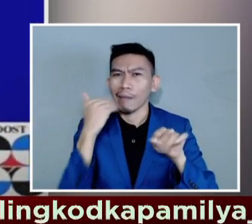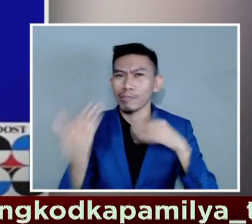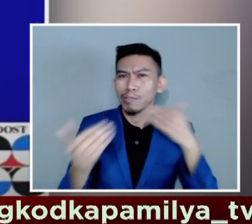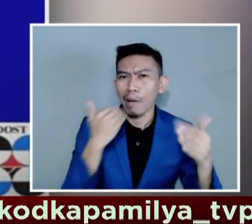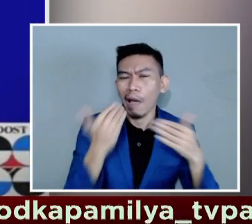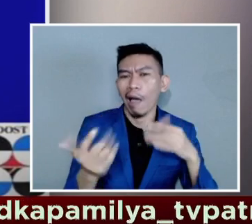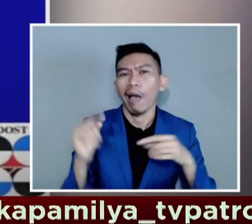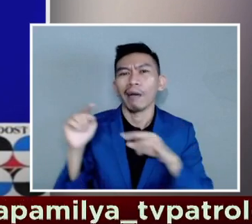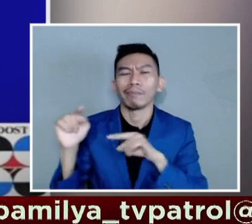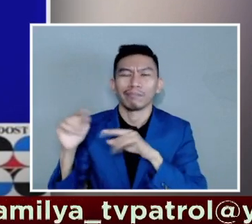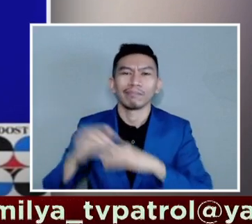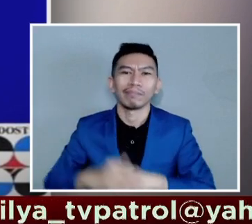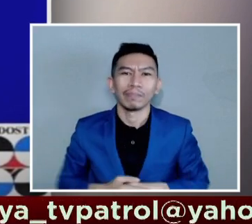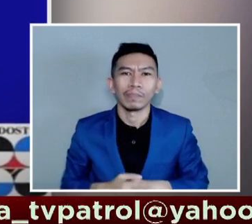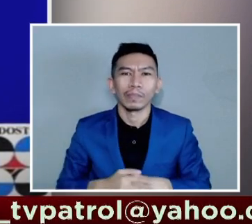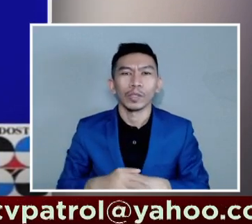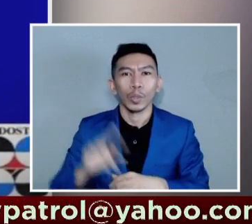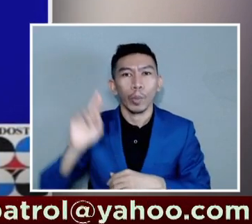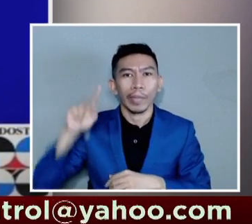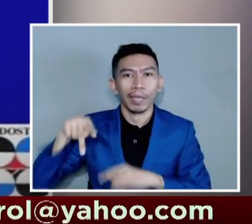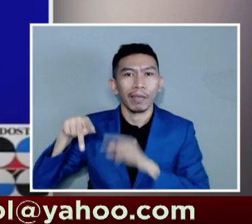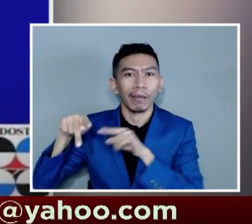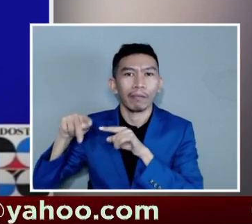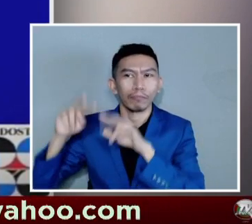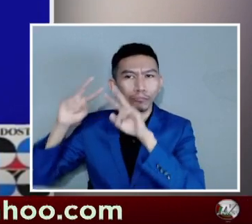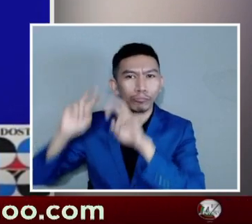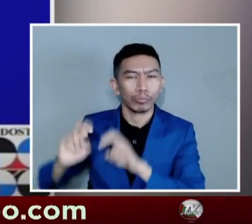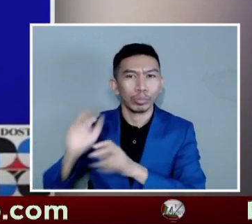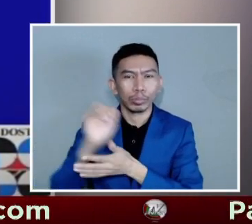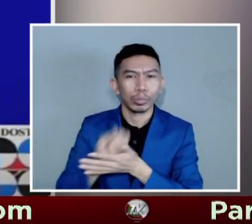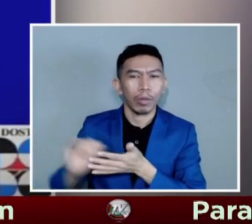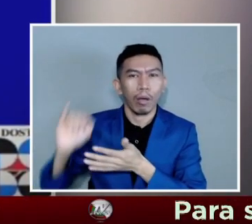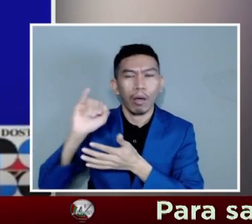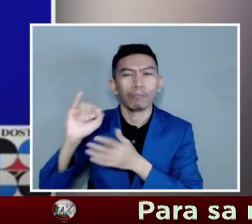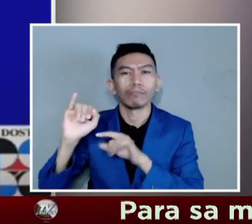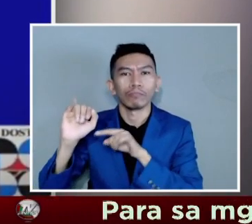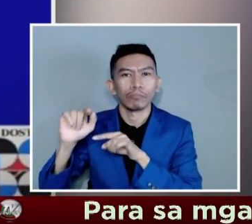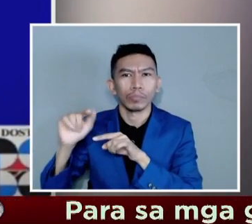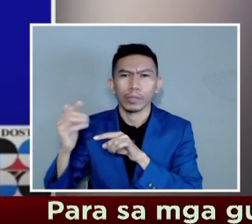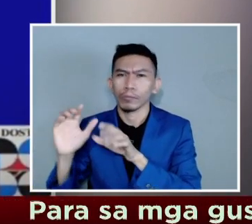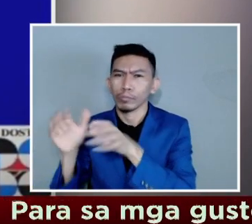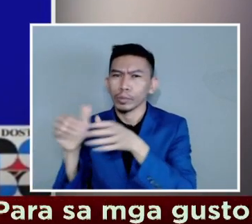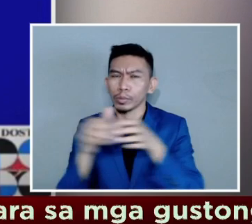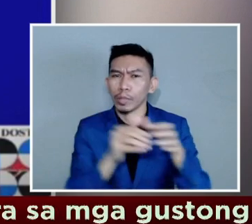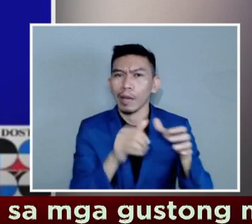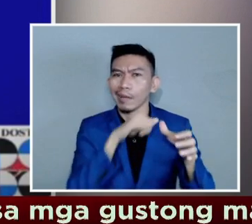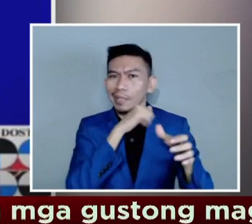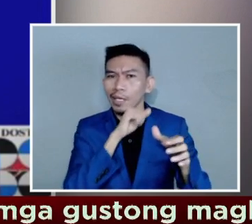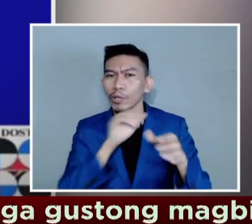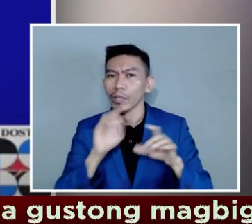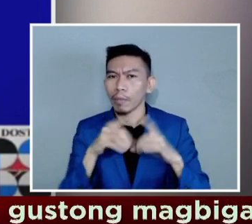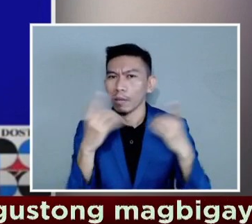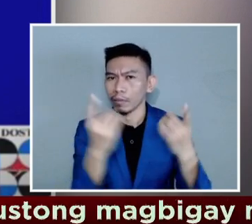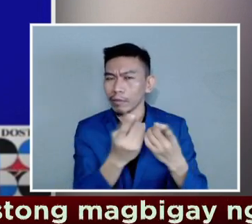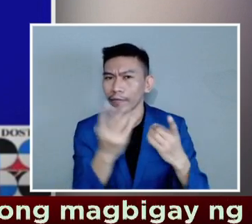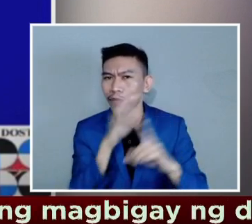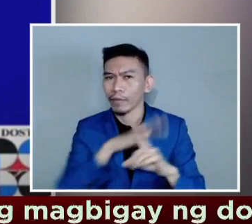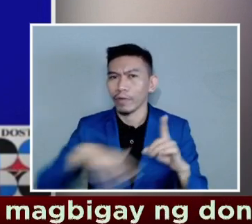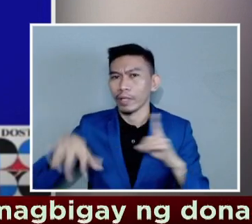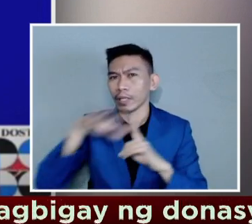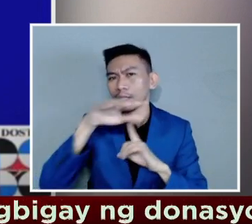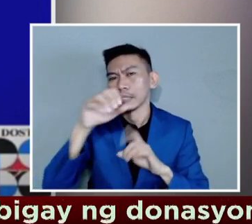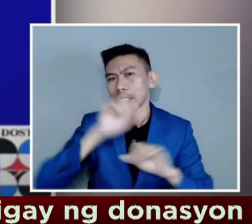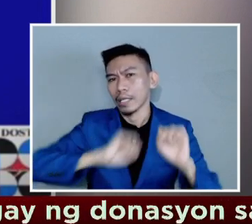Resilience Institute, UP National Institute of Geological Sciences, Ateneo de Manila Department of Environmental Science at iba